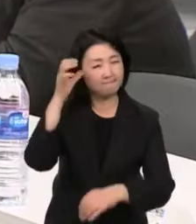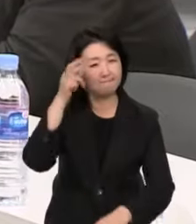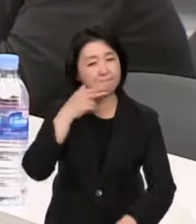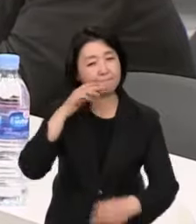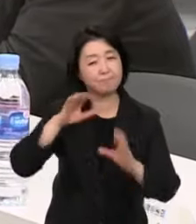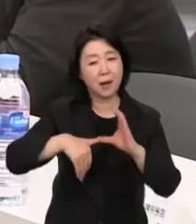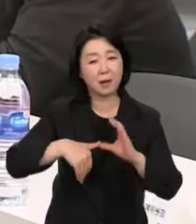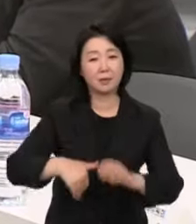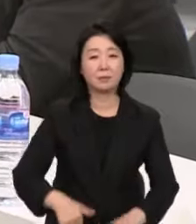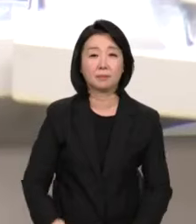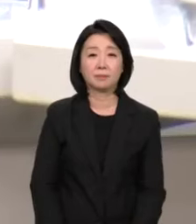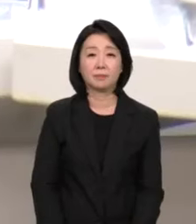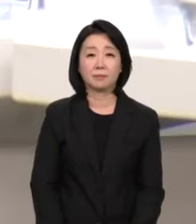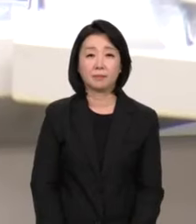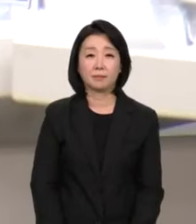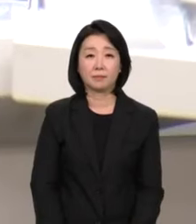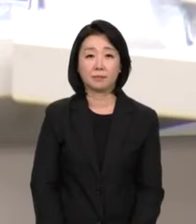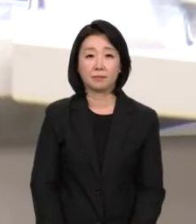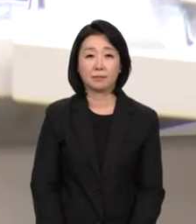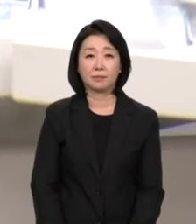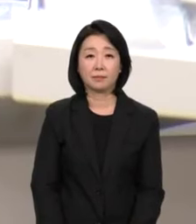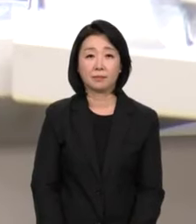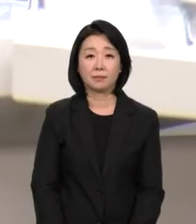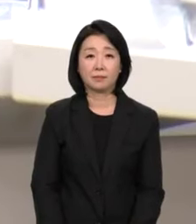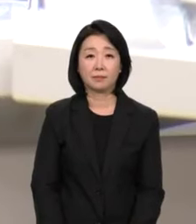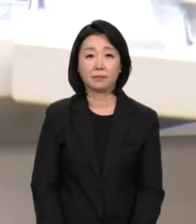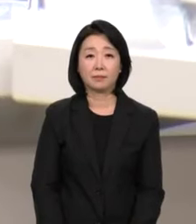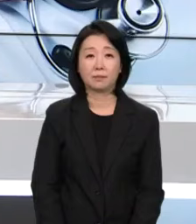보입니다. JTBC 강나현입니다.